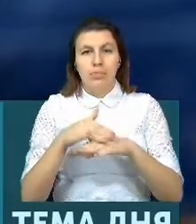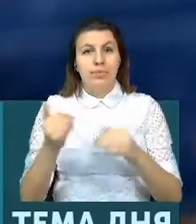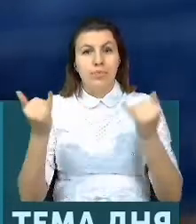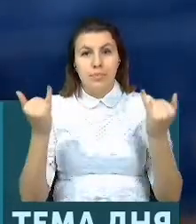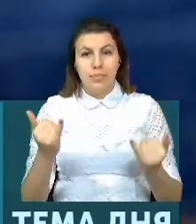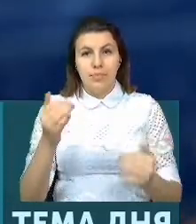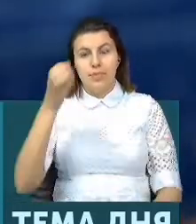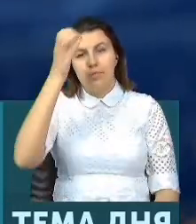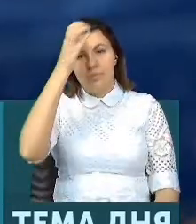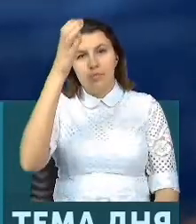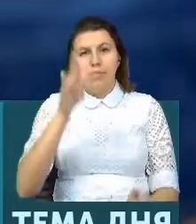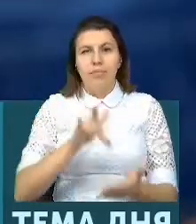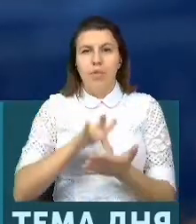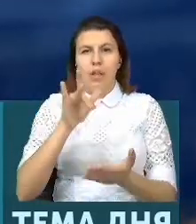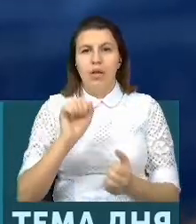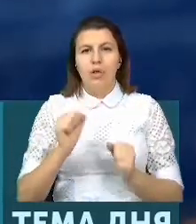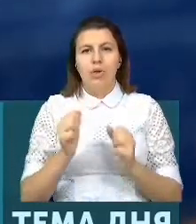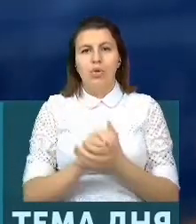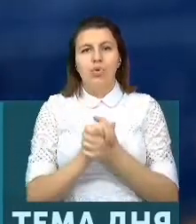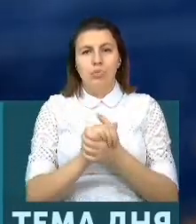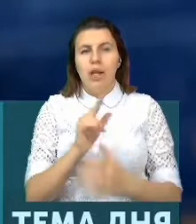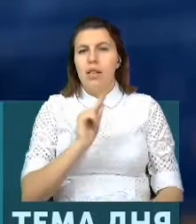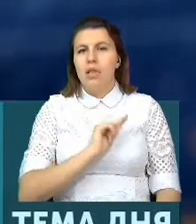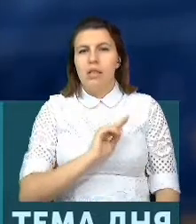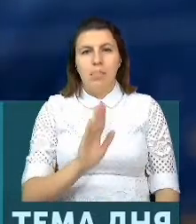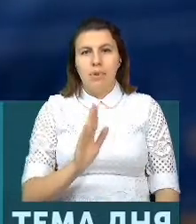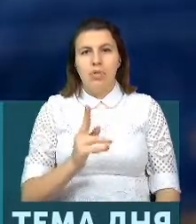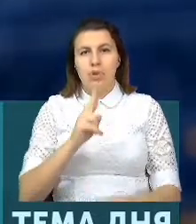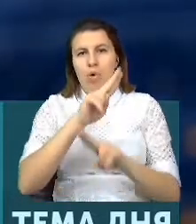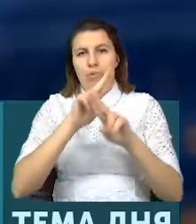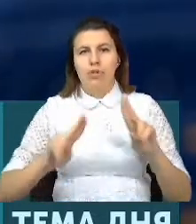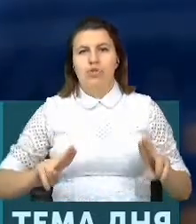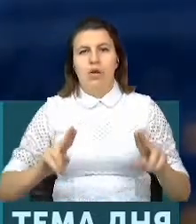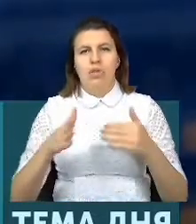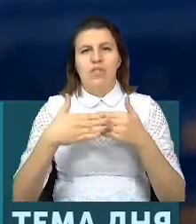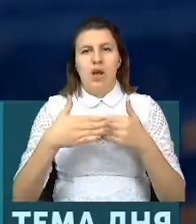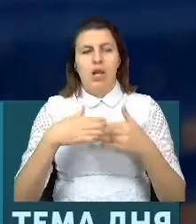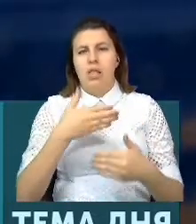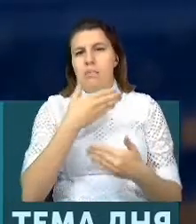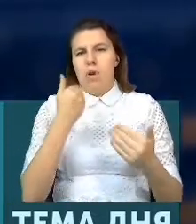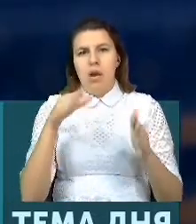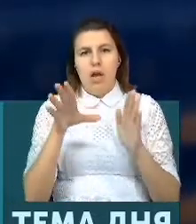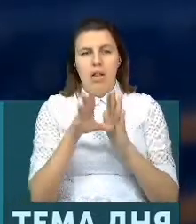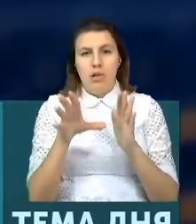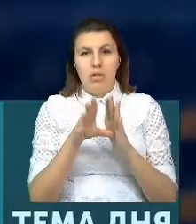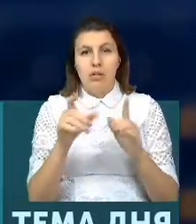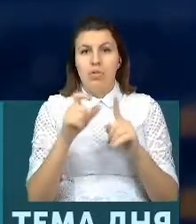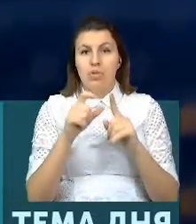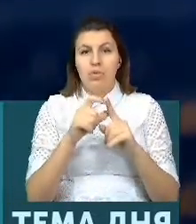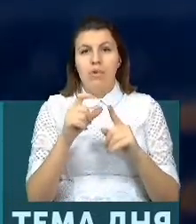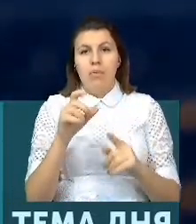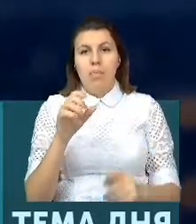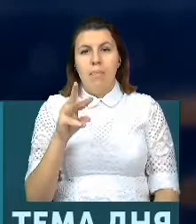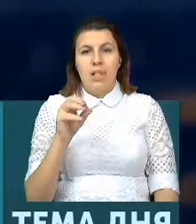центр «Дружба» не працює, у ньому опечатали двері та немає електрики. І за словами Максима Трунова, одного